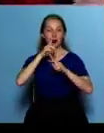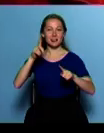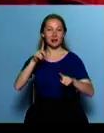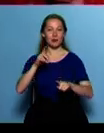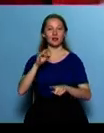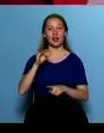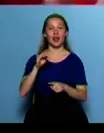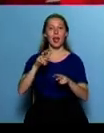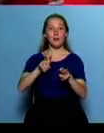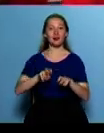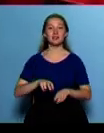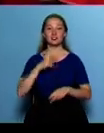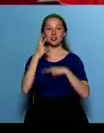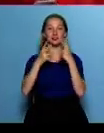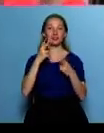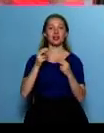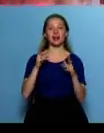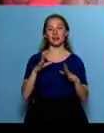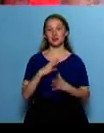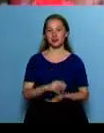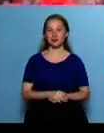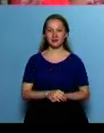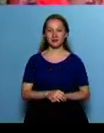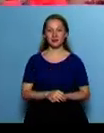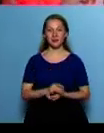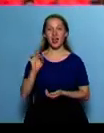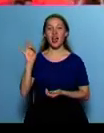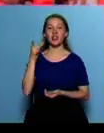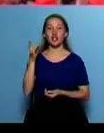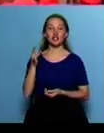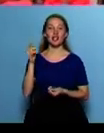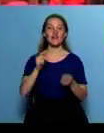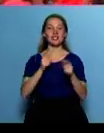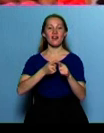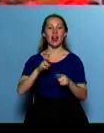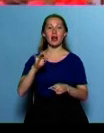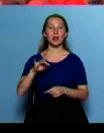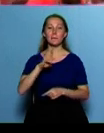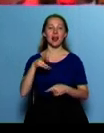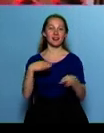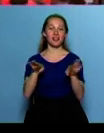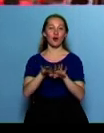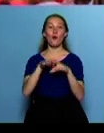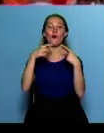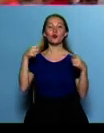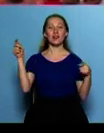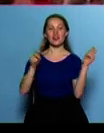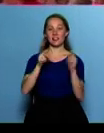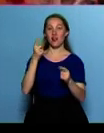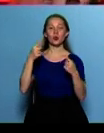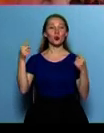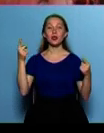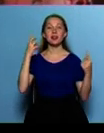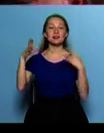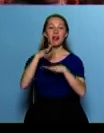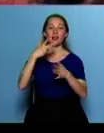и пассажиры солнечного трамвая. Рыжий фестиваль – это бренд города Ижевска. Нигде такого фестиваля в других